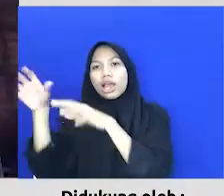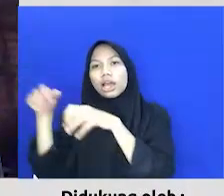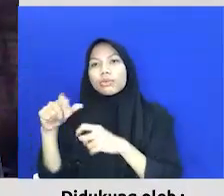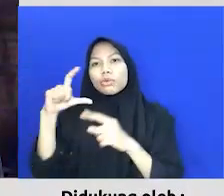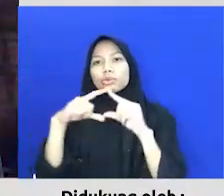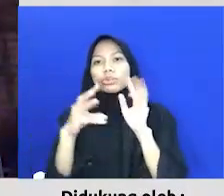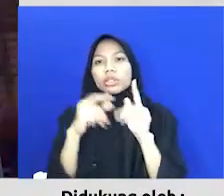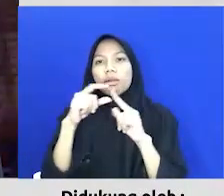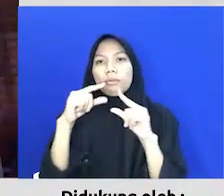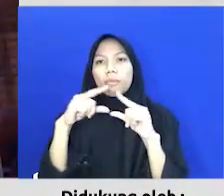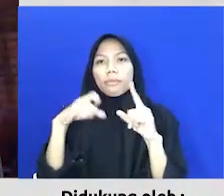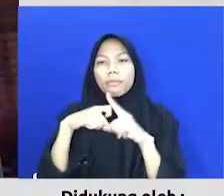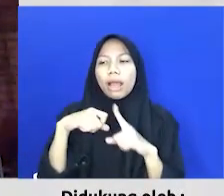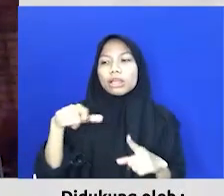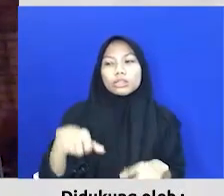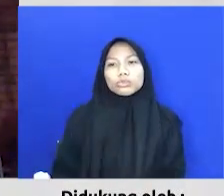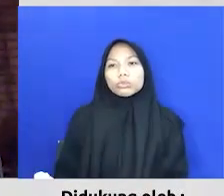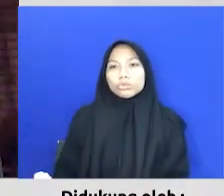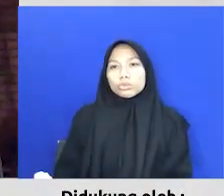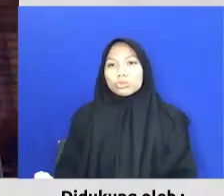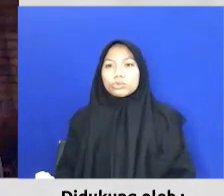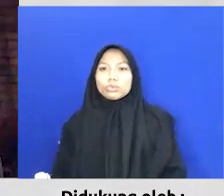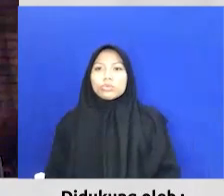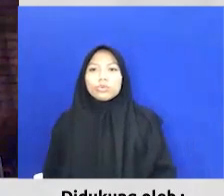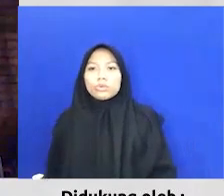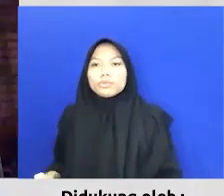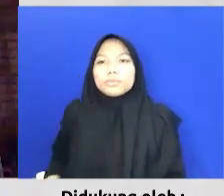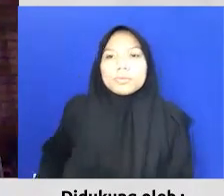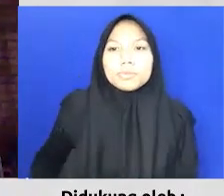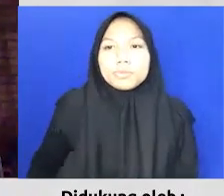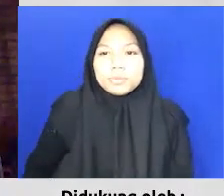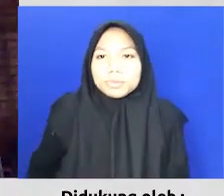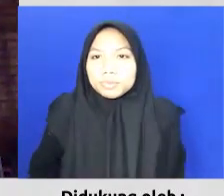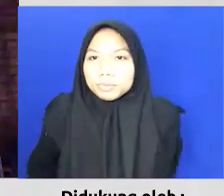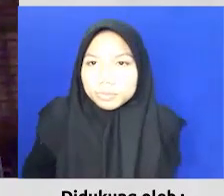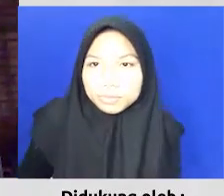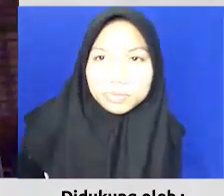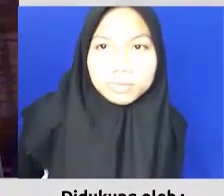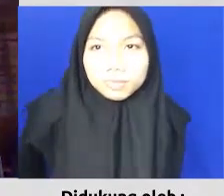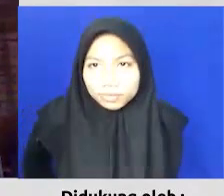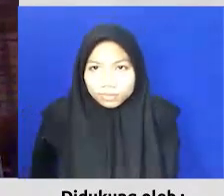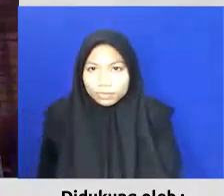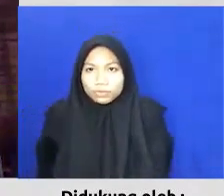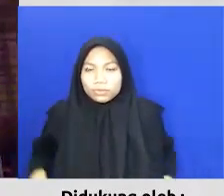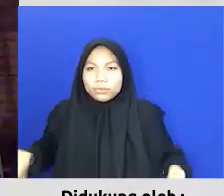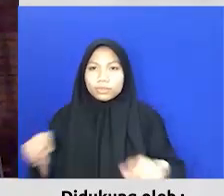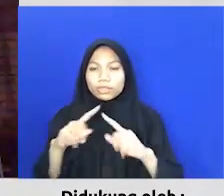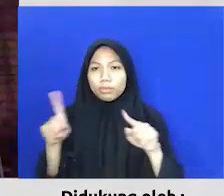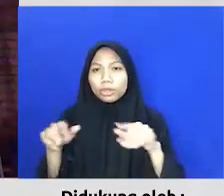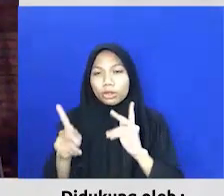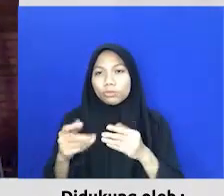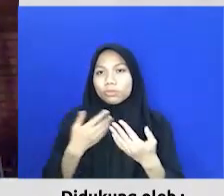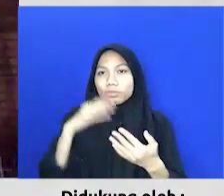kayak Korban Fitnah gitu ya. Kemudian ada film Bayangan di Waktu Fajar yang sebenarnya very apa ya,